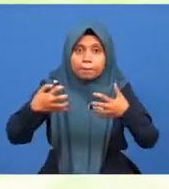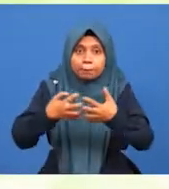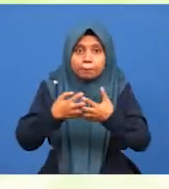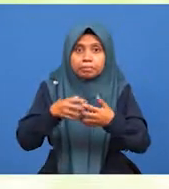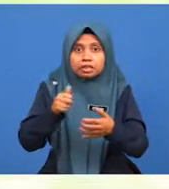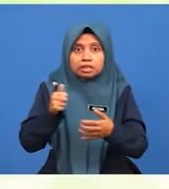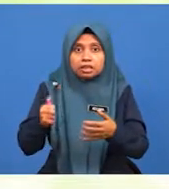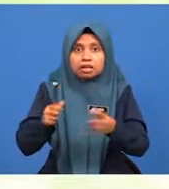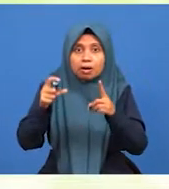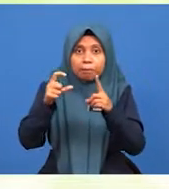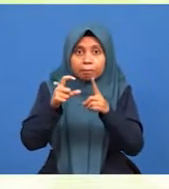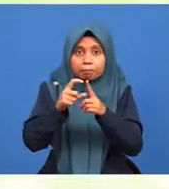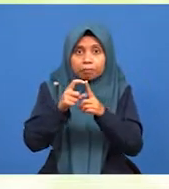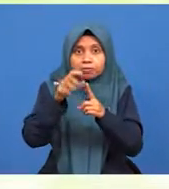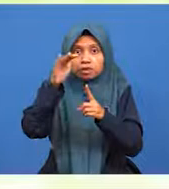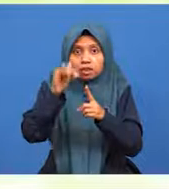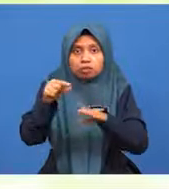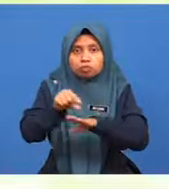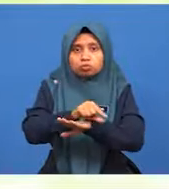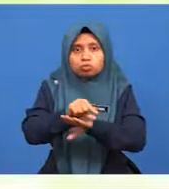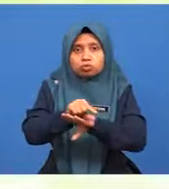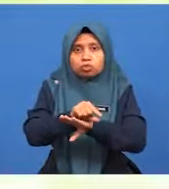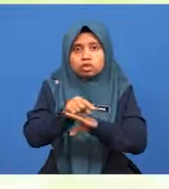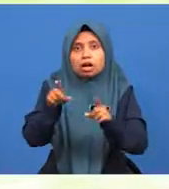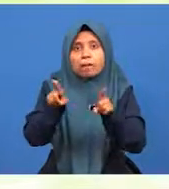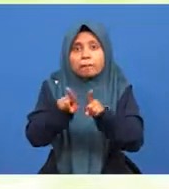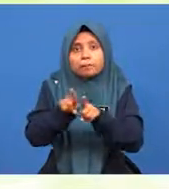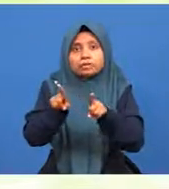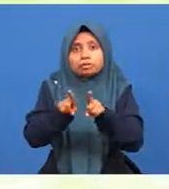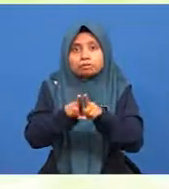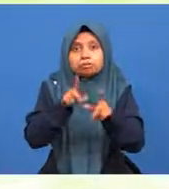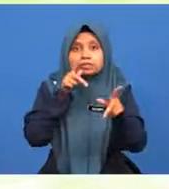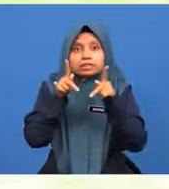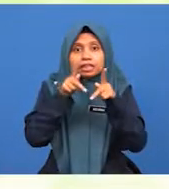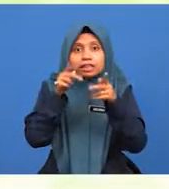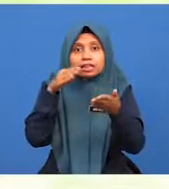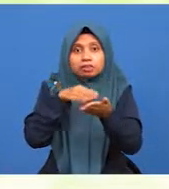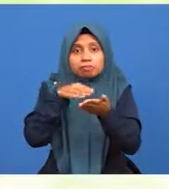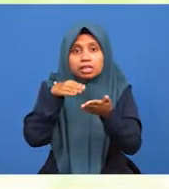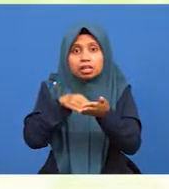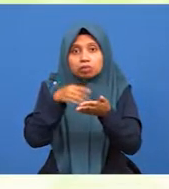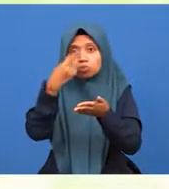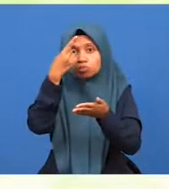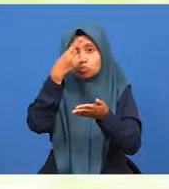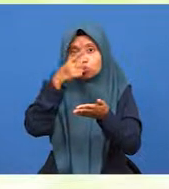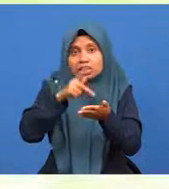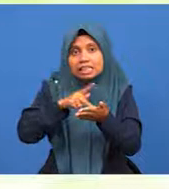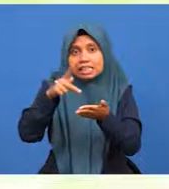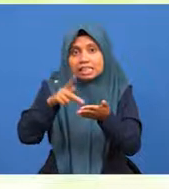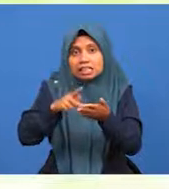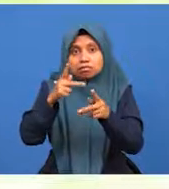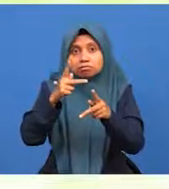bilangan ialah perkataan yang digunakan bersama-sama kata bilangan untuk membilang kata